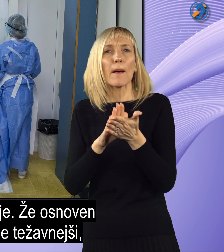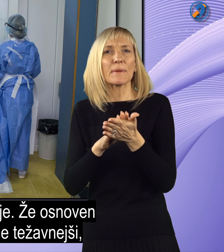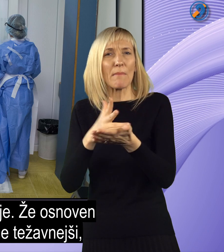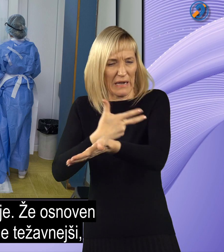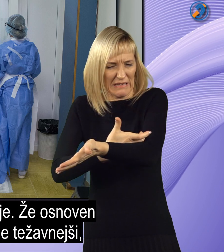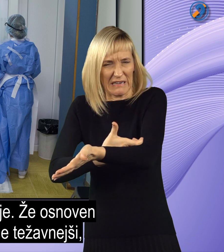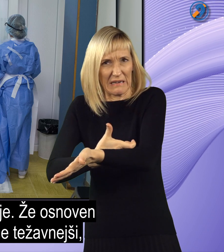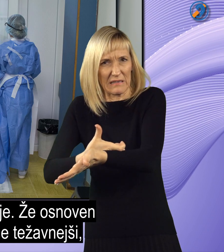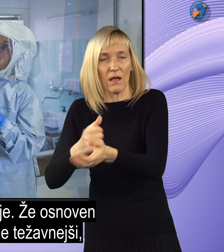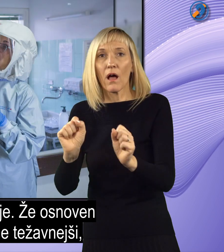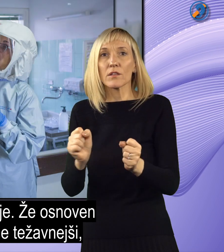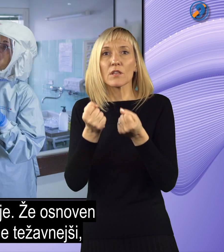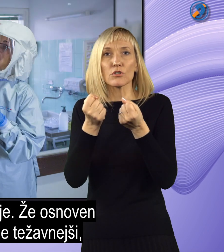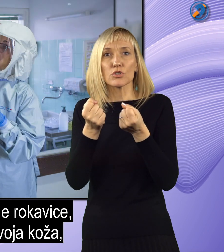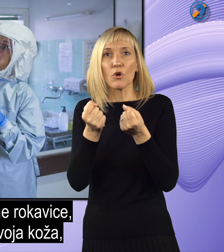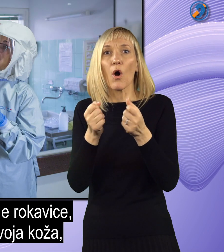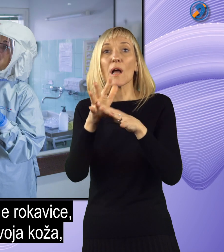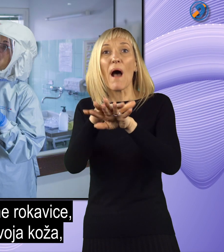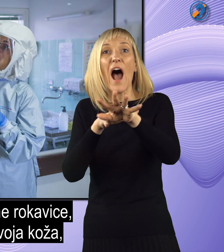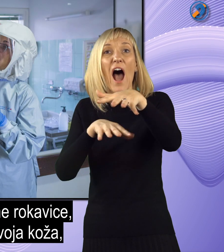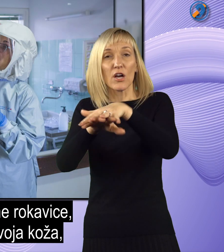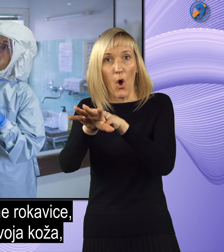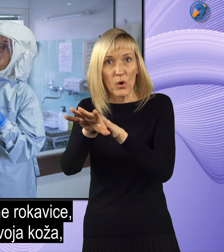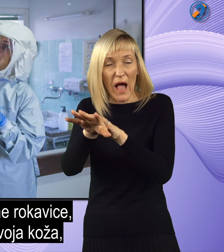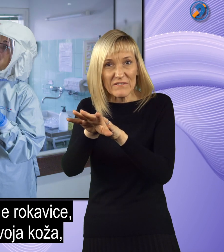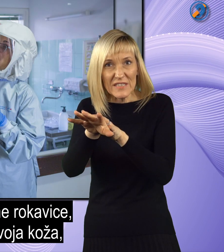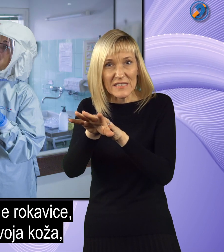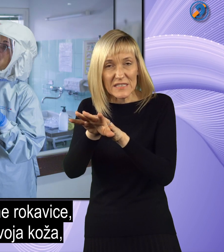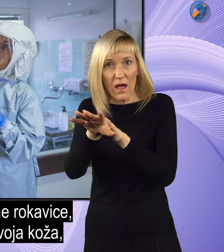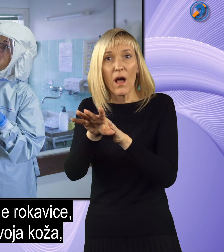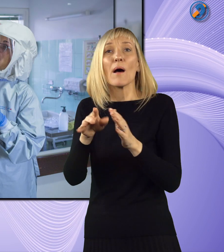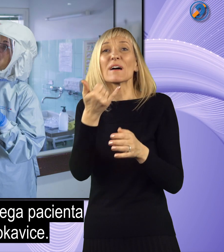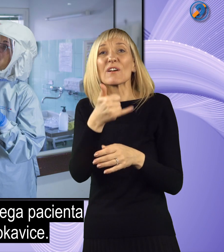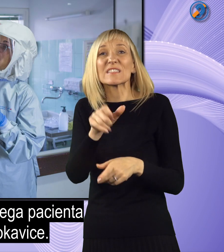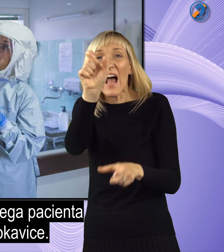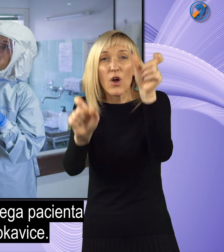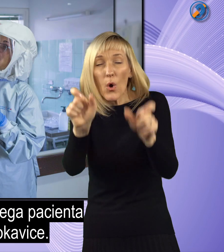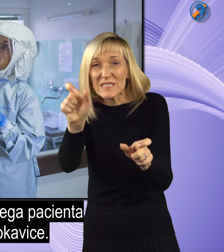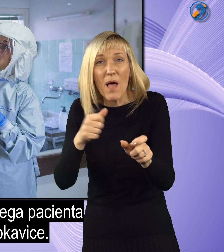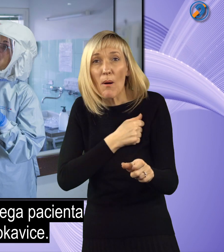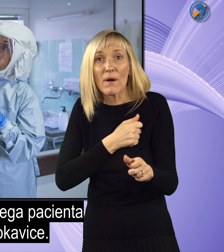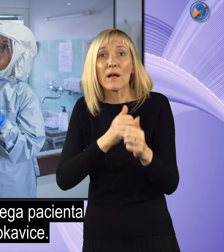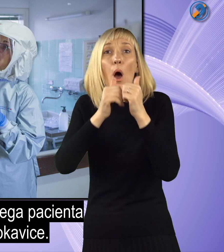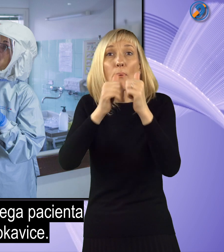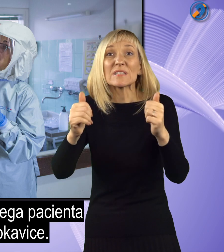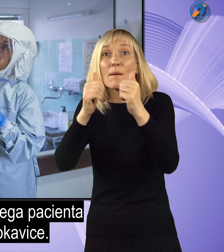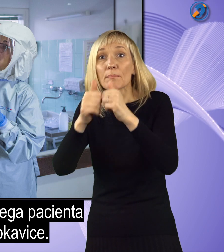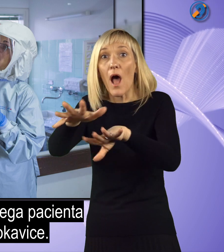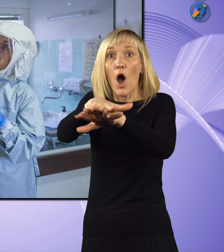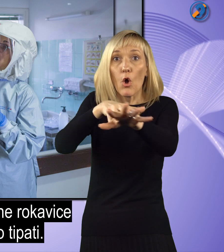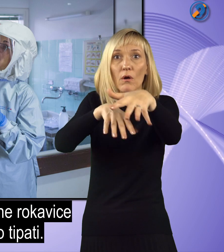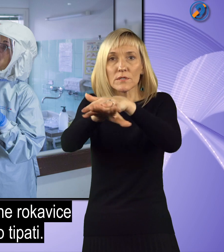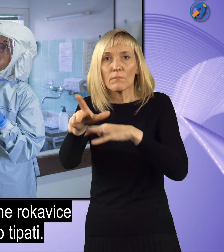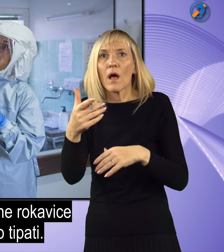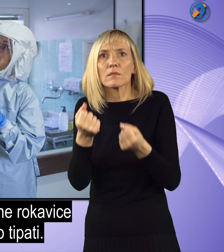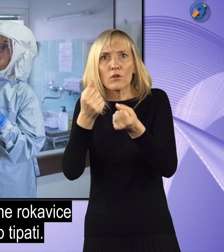osnoven odvzem krvi recimo je težavnejši, ker imaš ene rokavice, ki so kot tvoja koža in potem še za vsakega pacienta druge rokavice in